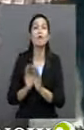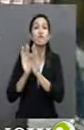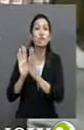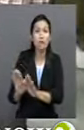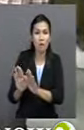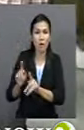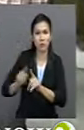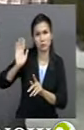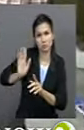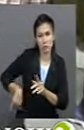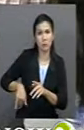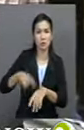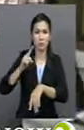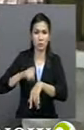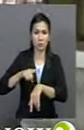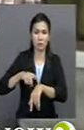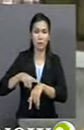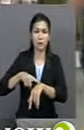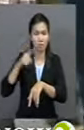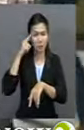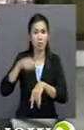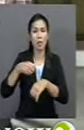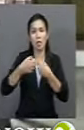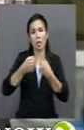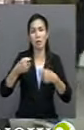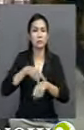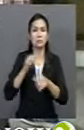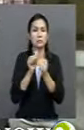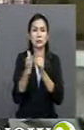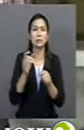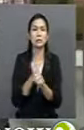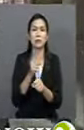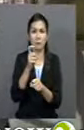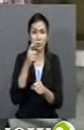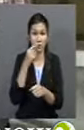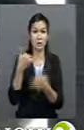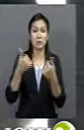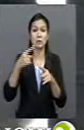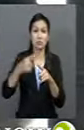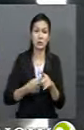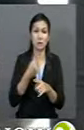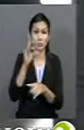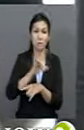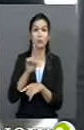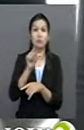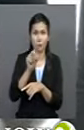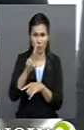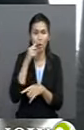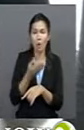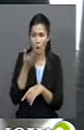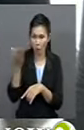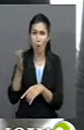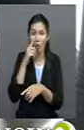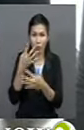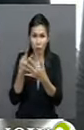ขังช้าครับระยะเวลาในการยื่นประกันก็เลยทำไม่ทันดังนั้น22สิงหาคมนี้จะไปยื่นขอประกันตัวอีกรอบนึ